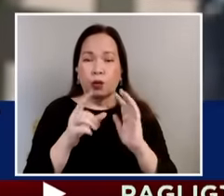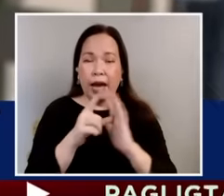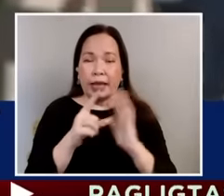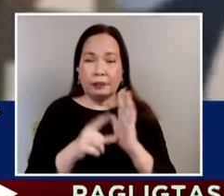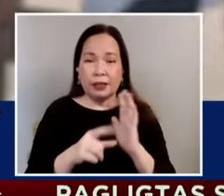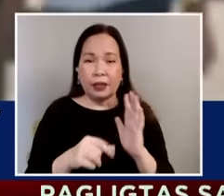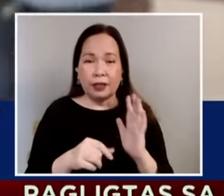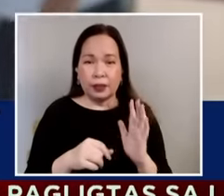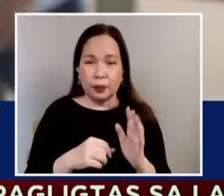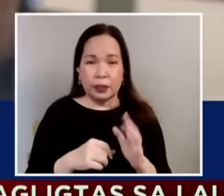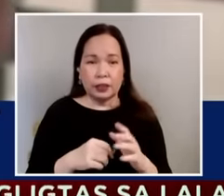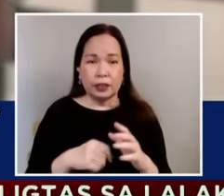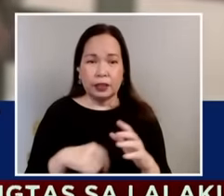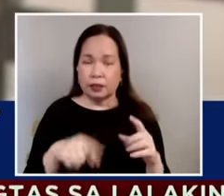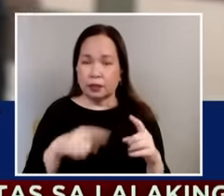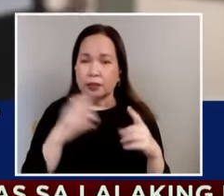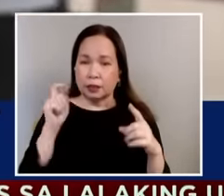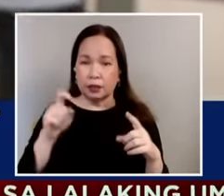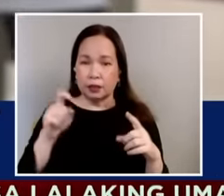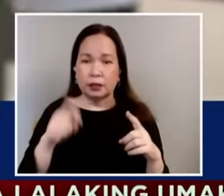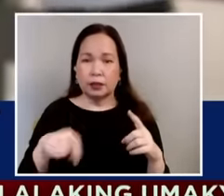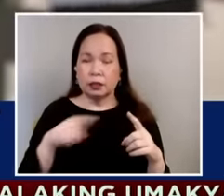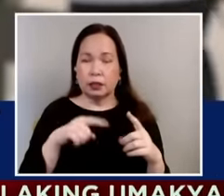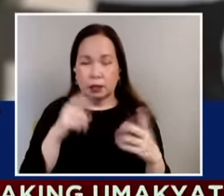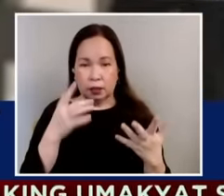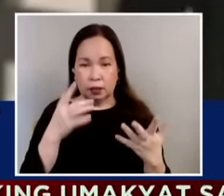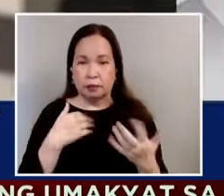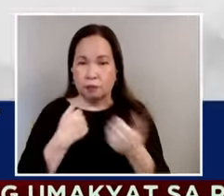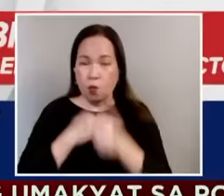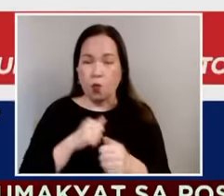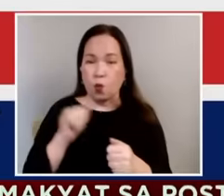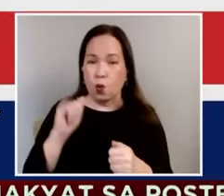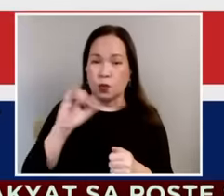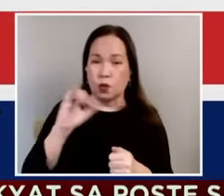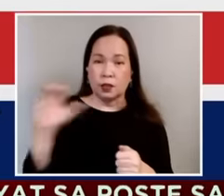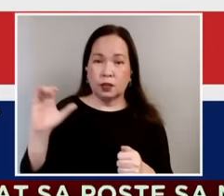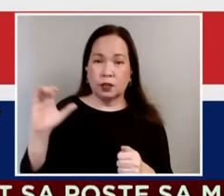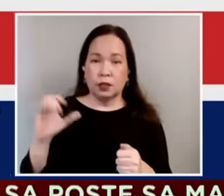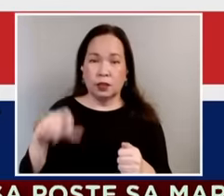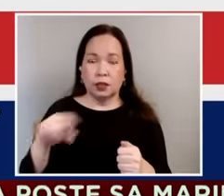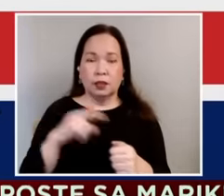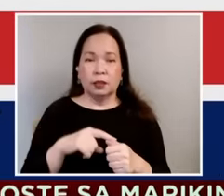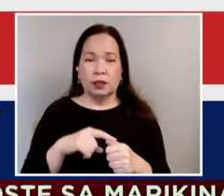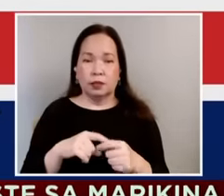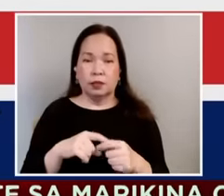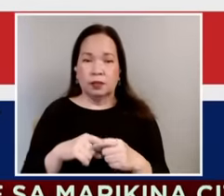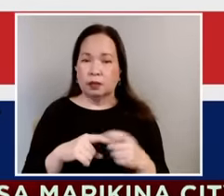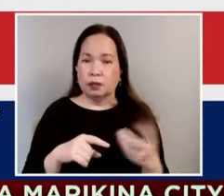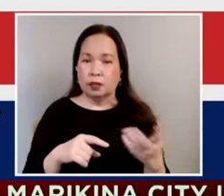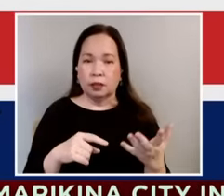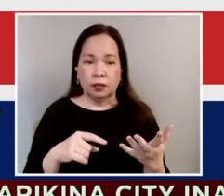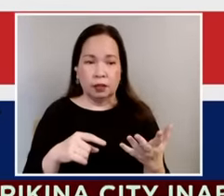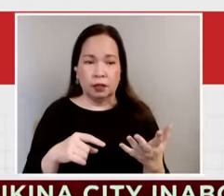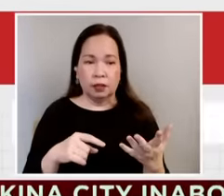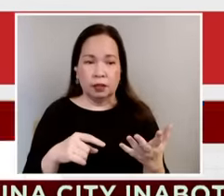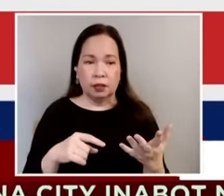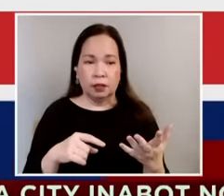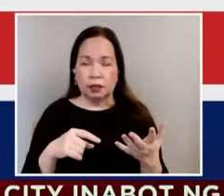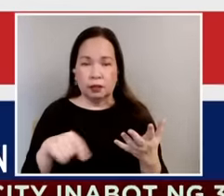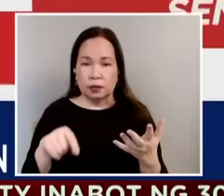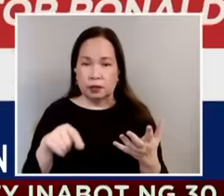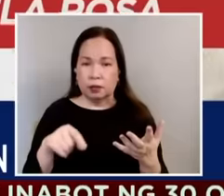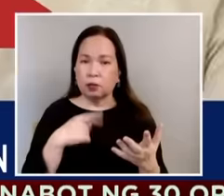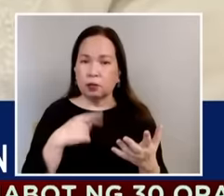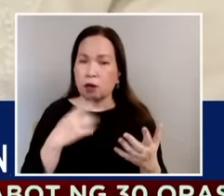law, kailangan tayo mag-cooperate sa ICC investigators. Umapila naman ang grupong Human Rights Watch sa mga mababatas na suportahan